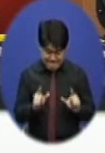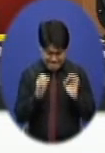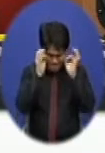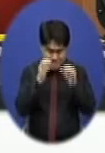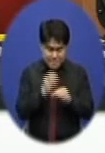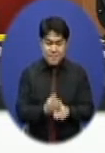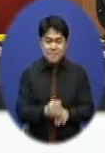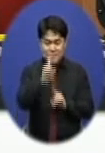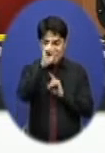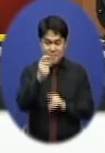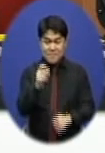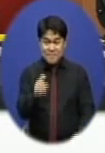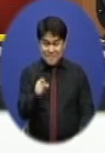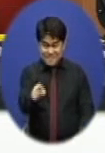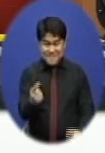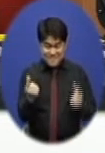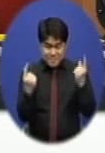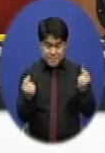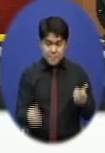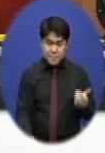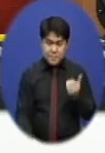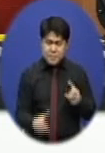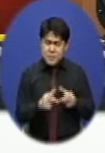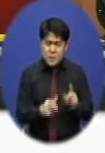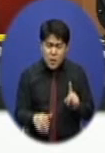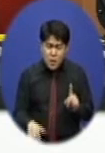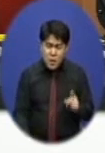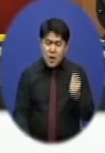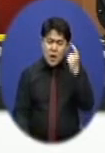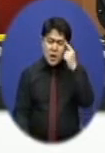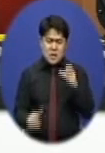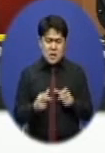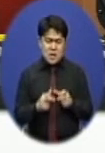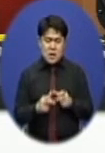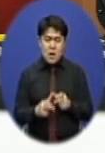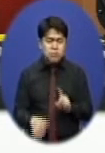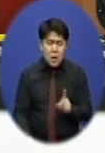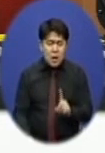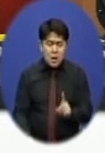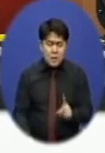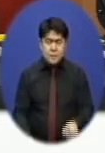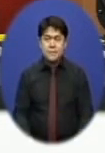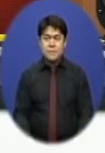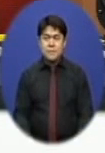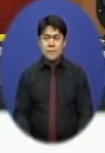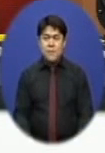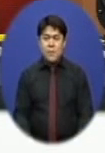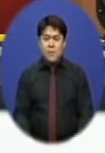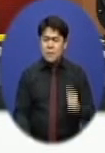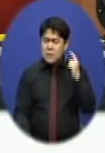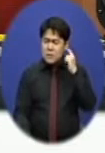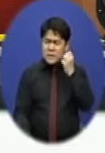예, 아까 예, 고맙습니다. 아까 무슨 장애가 있으시다고요? 정신 장애요. 그건 뭐예요? 환청이